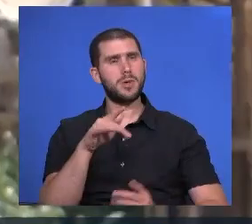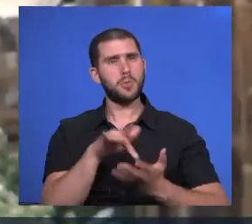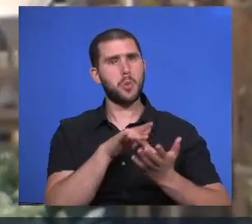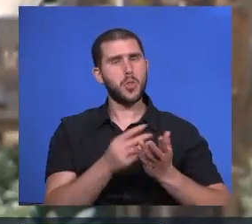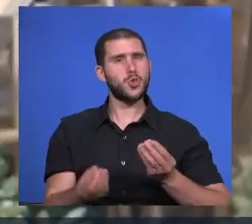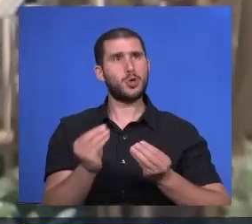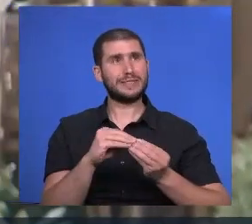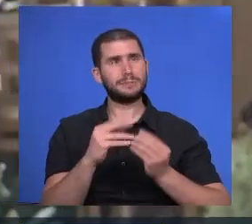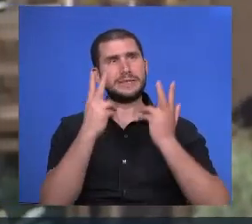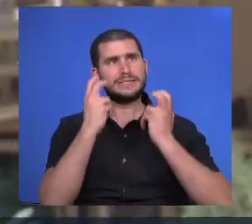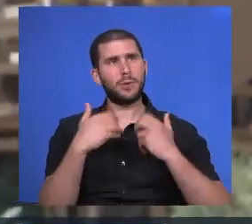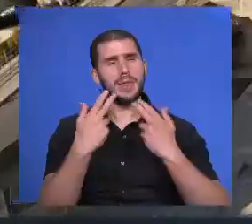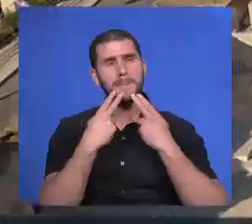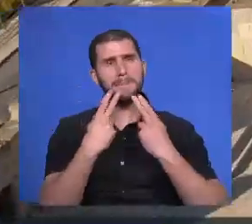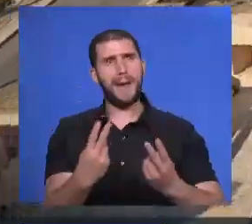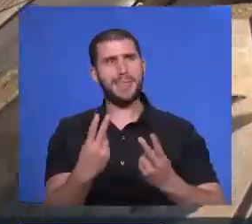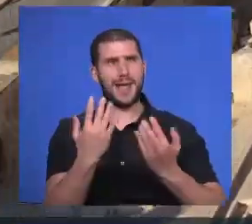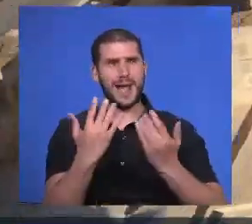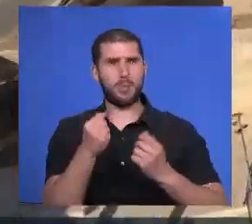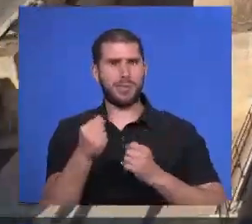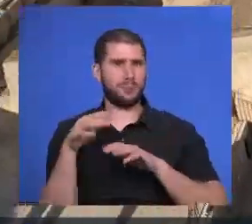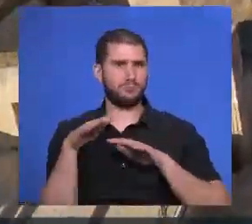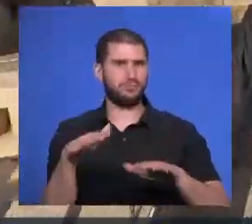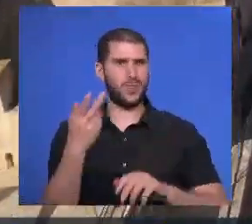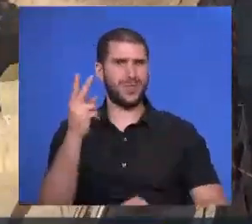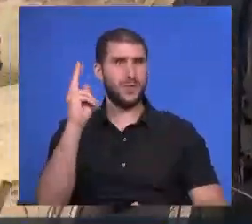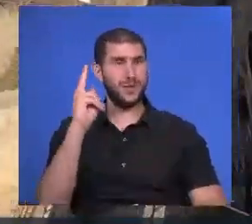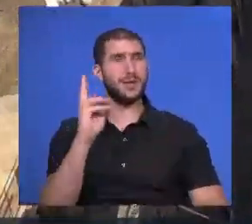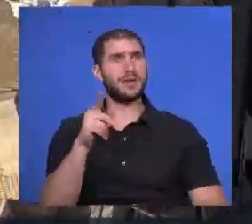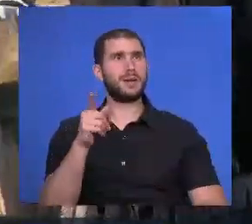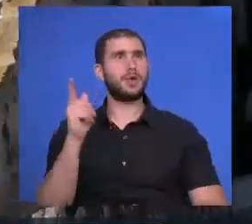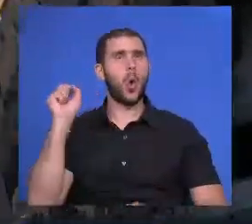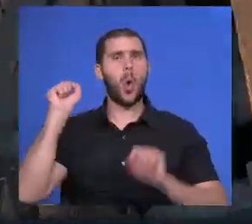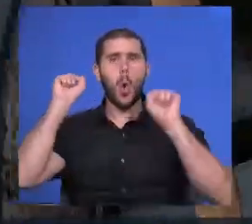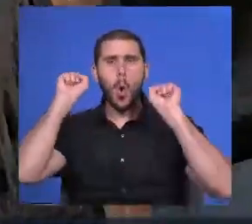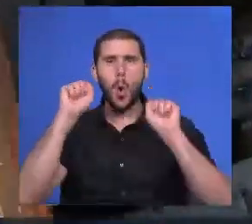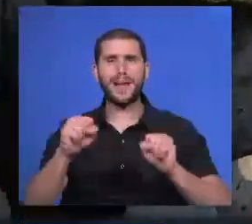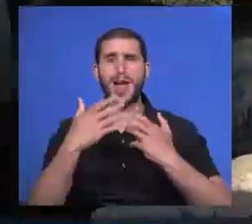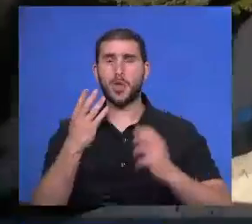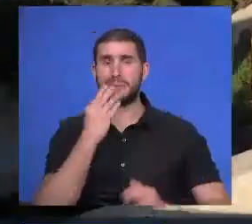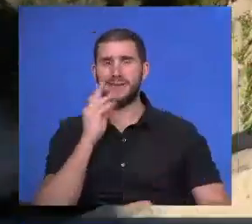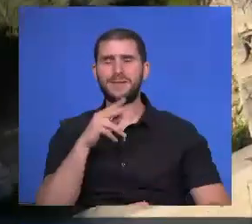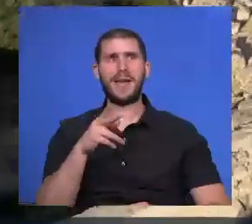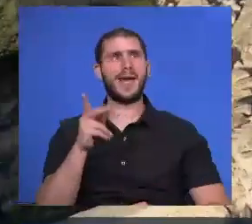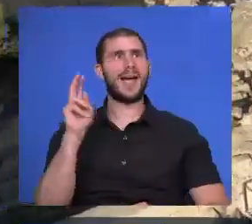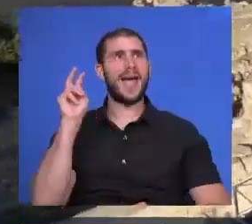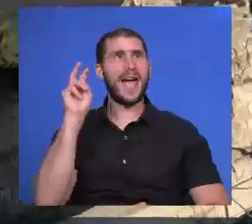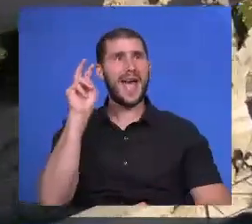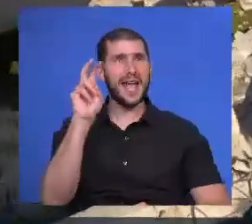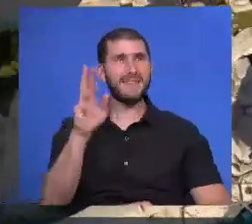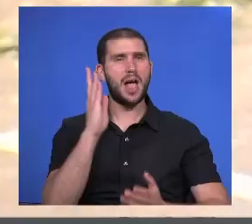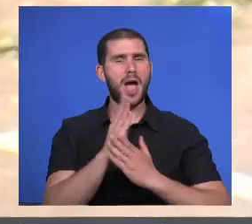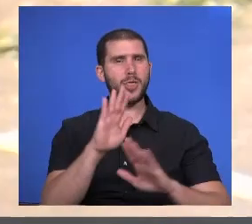לתת מענה לכמות התיירים הגדלה, כגון האומגה הכי גדולה בישראל ואף רכבל שצפוי להגיע כמעט עד לכותל המערבי.